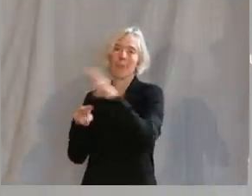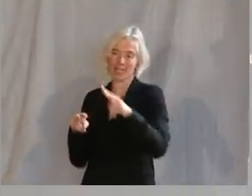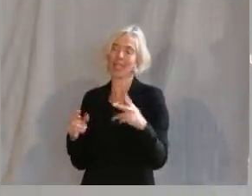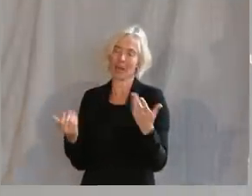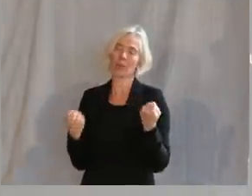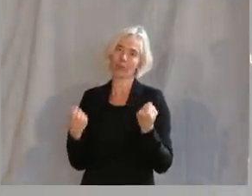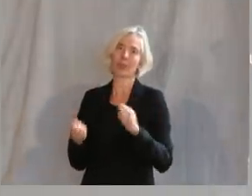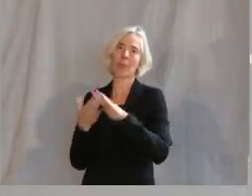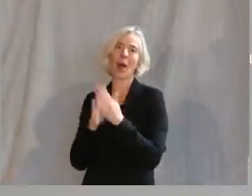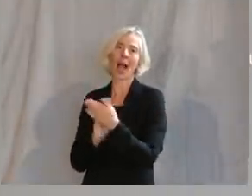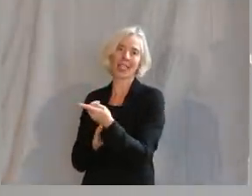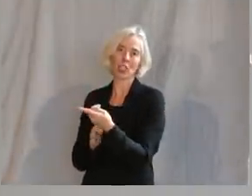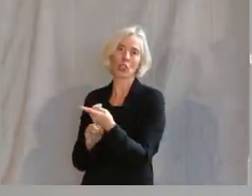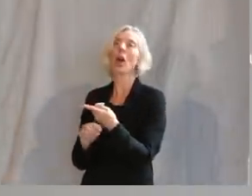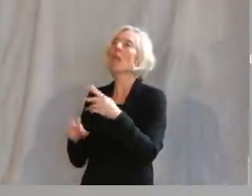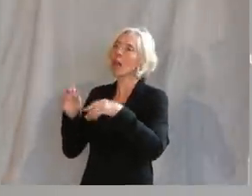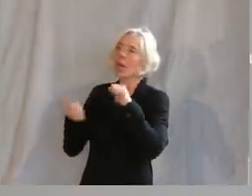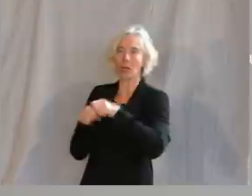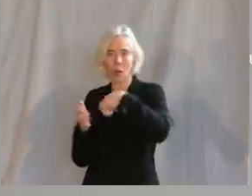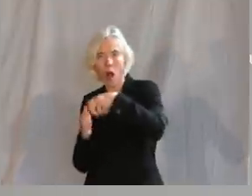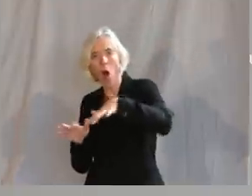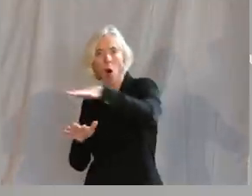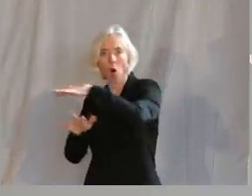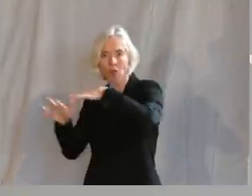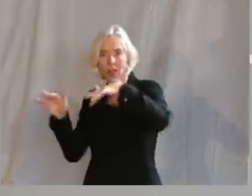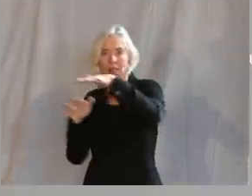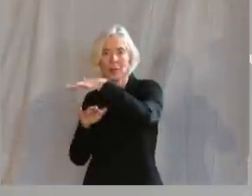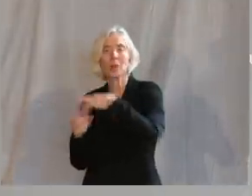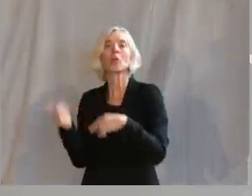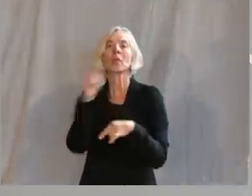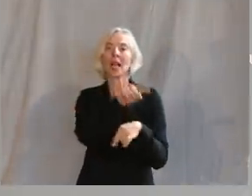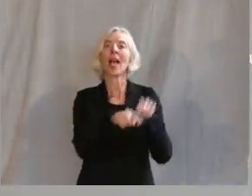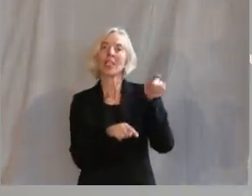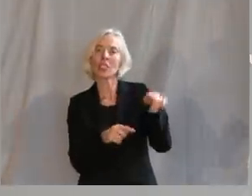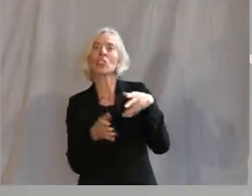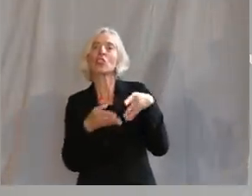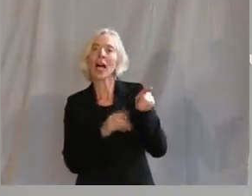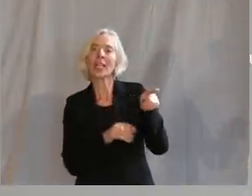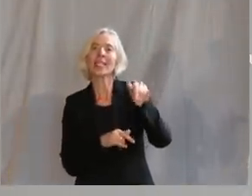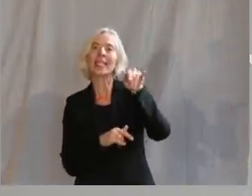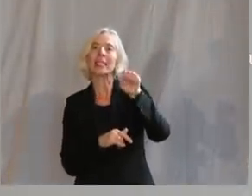haben mehrere Standorte uns angeschaut im gesamten Stadtgebiet und die Isarstraße ist der geeignetste Standort.